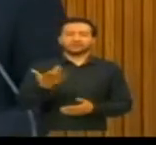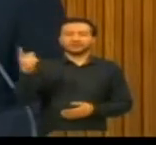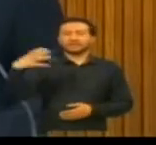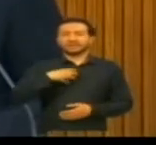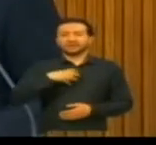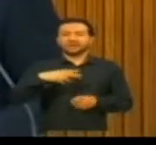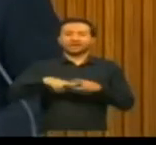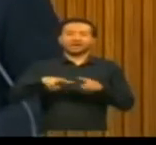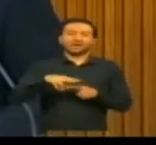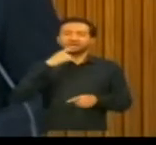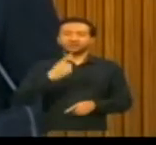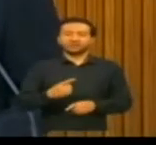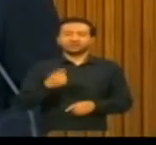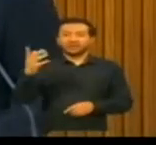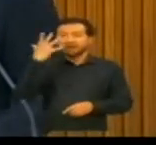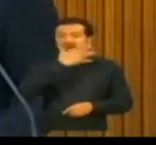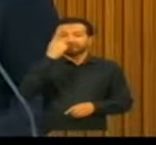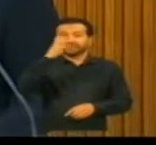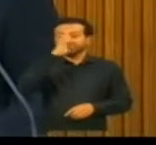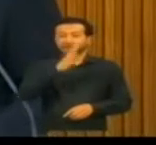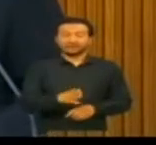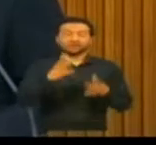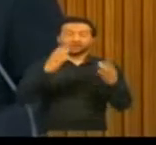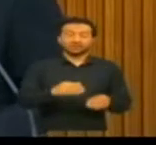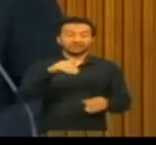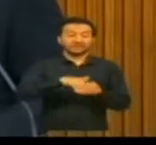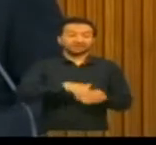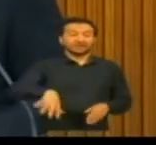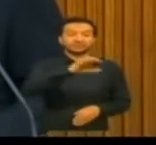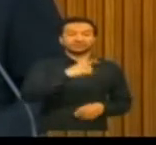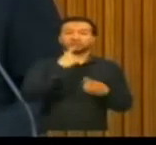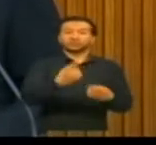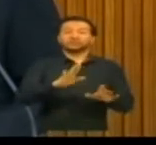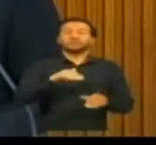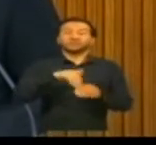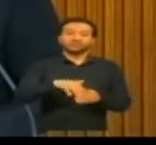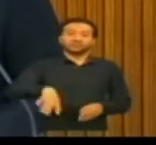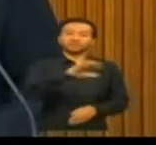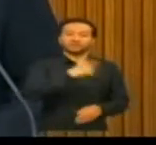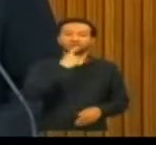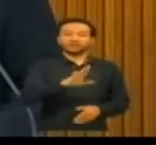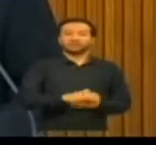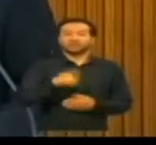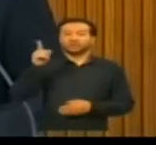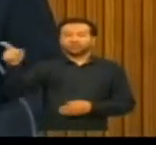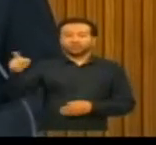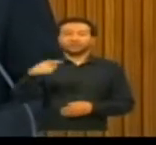AK diyorlar. Ama kara bir parti oldu. Seçmenlerine söylemiyorum. Seçmenlerine söylemiyorum. Onların benim başımın üstünde yeri